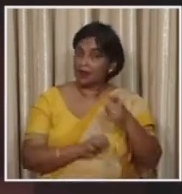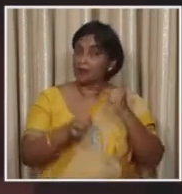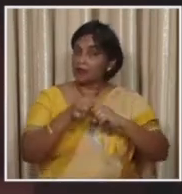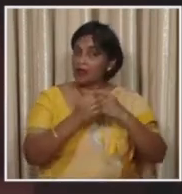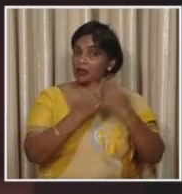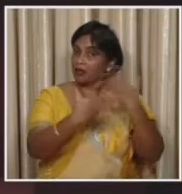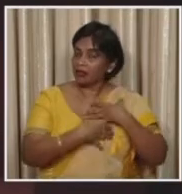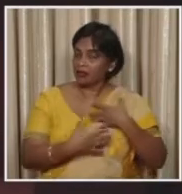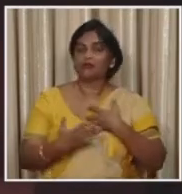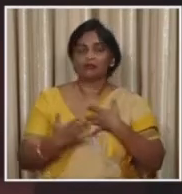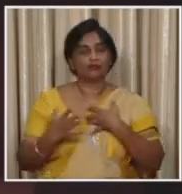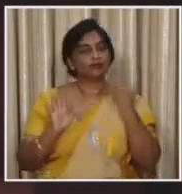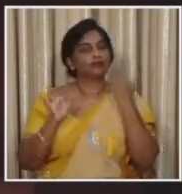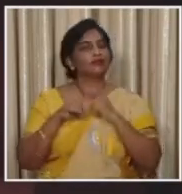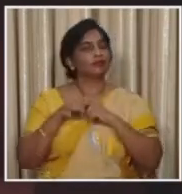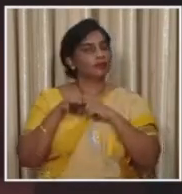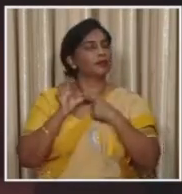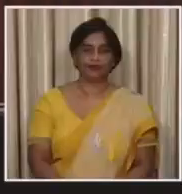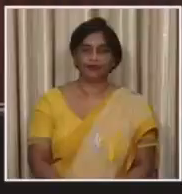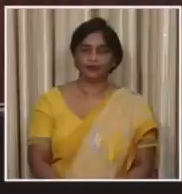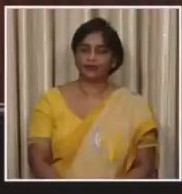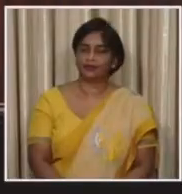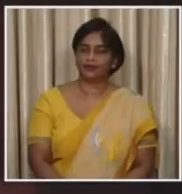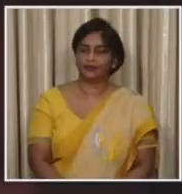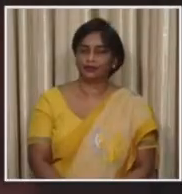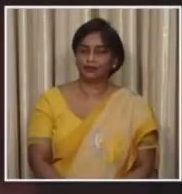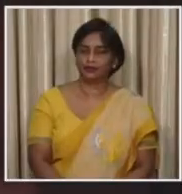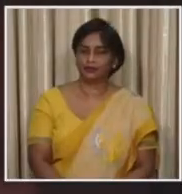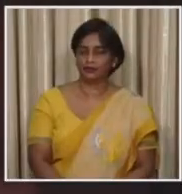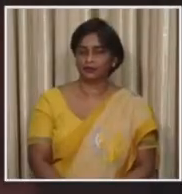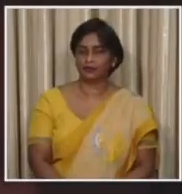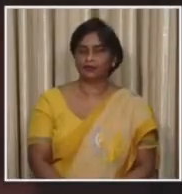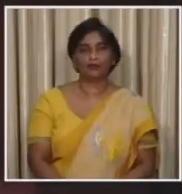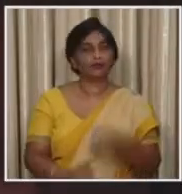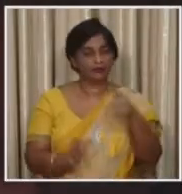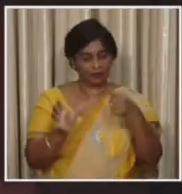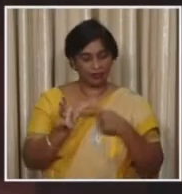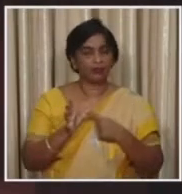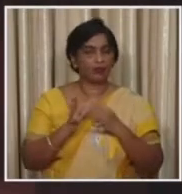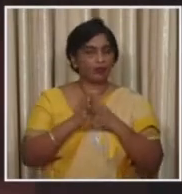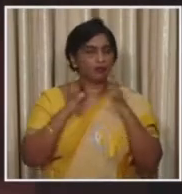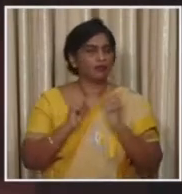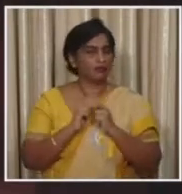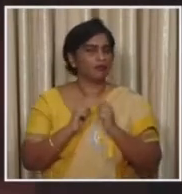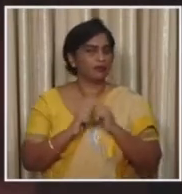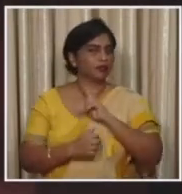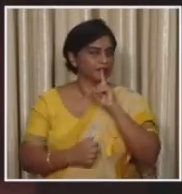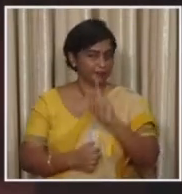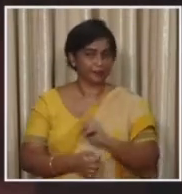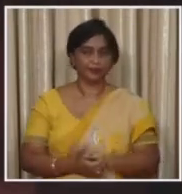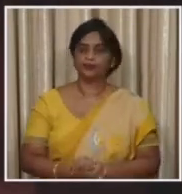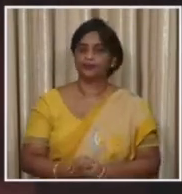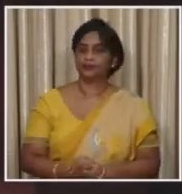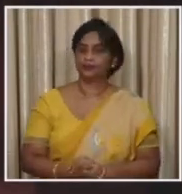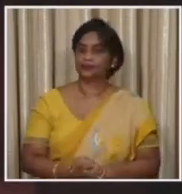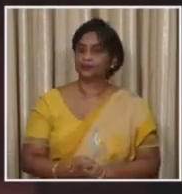ස්ටේට්මන්ට්ස් උපුටාගෙන තමයි මම මේ අදහස් ටික ඉදිරිපත් කරේ. මෙතුමාගේ පිළිතුරේ බොහොම බරපතල කාරණාවක් ඉස්මතු වුණා.